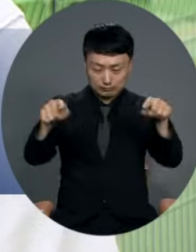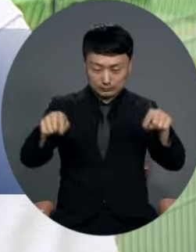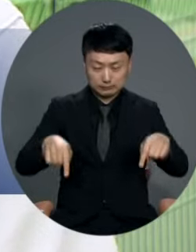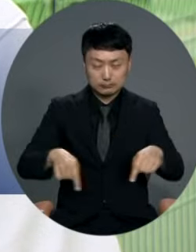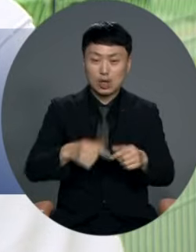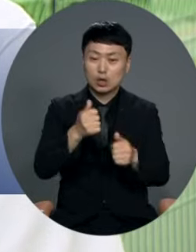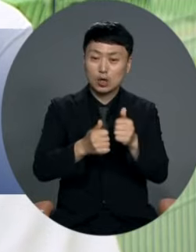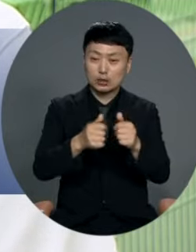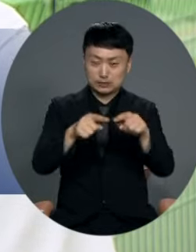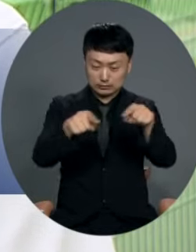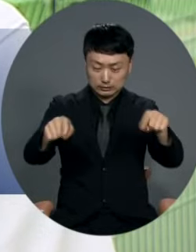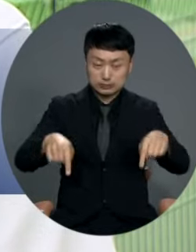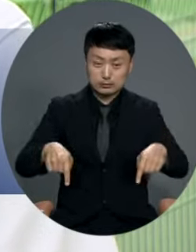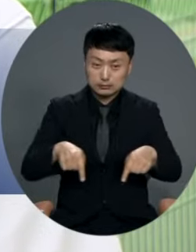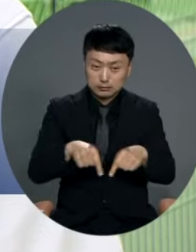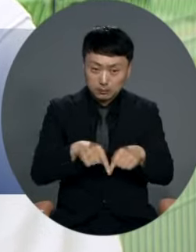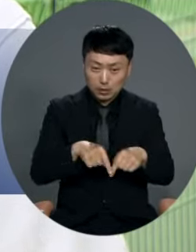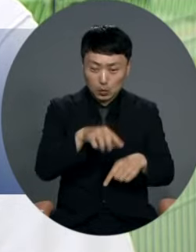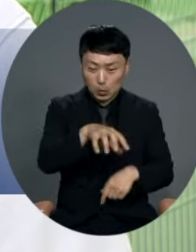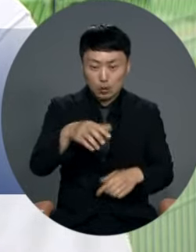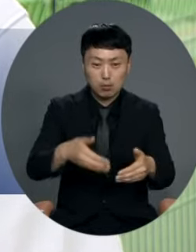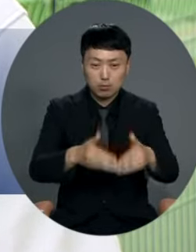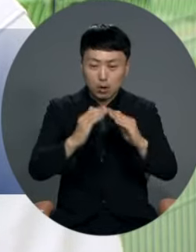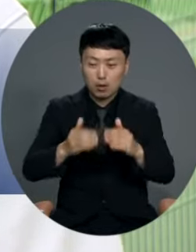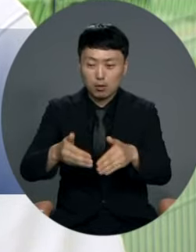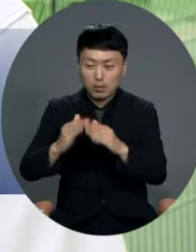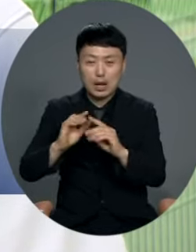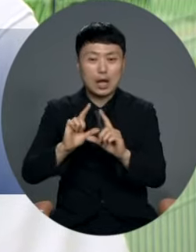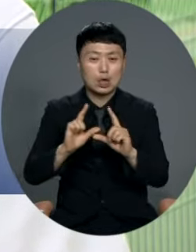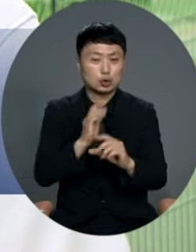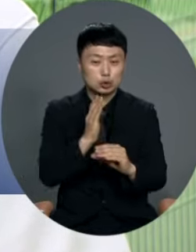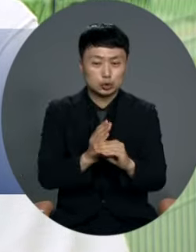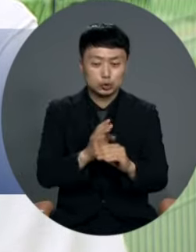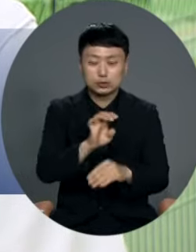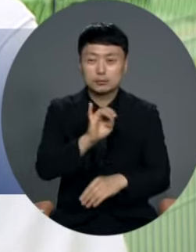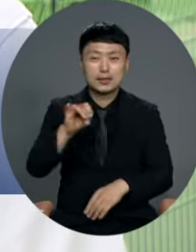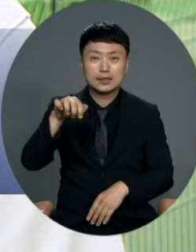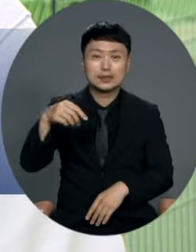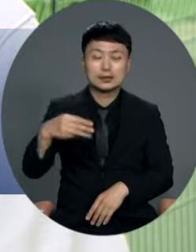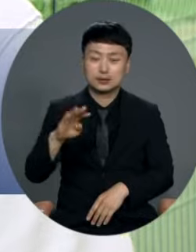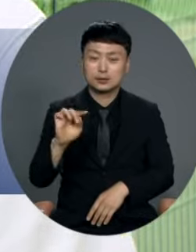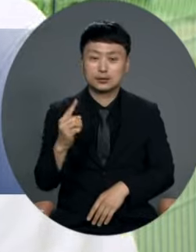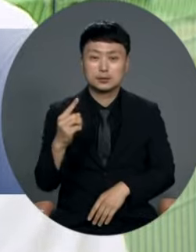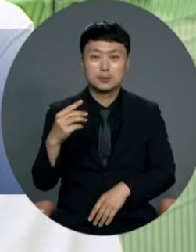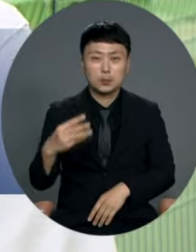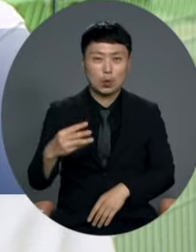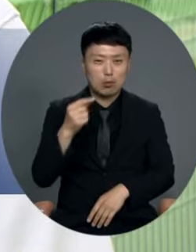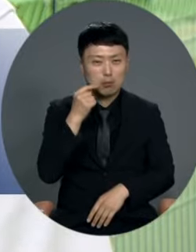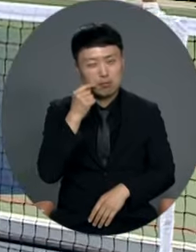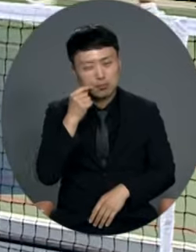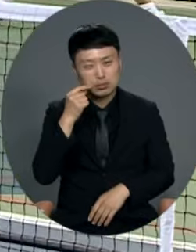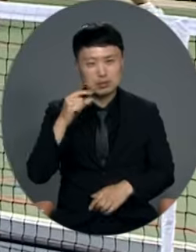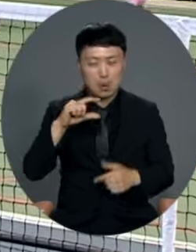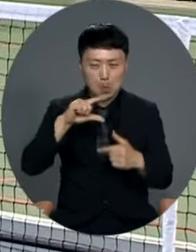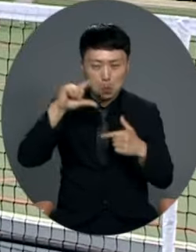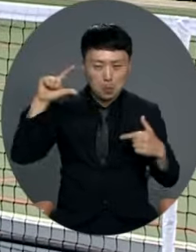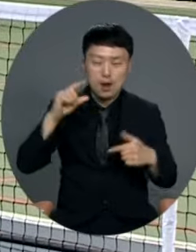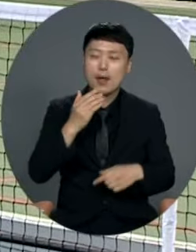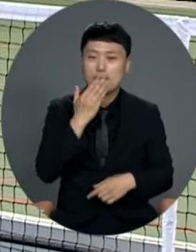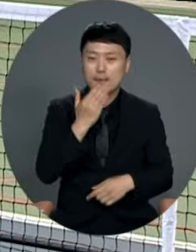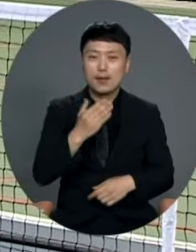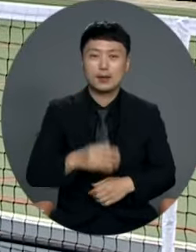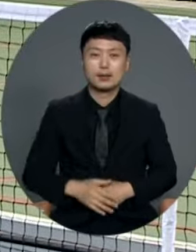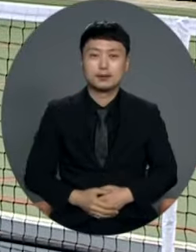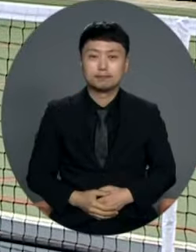그런 경기장이 많아진다면 안동을 중심으로 이 피클볼이 굉장히 크게 성장할 수 있지 않을까. 새로운